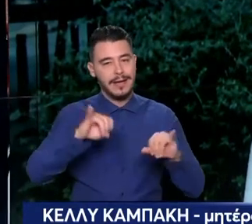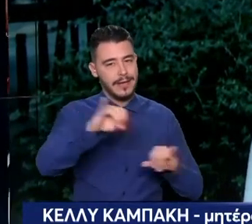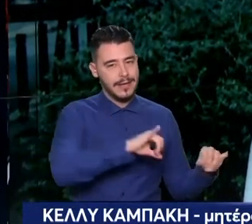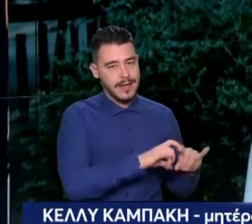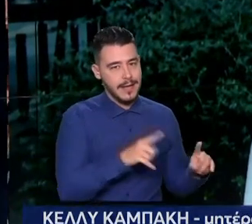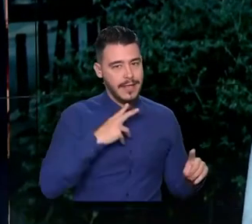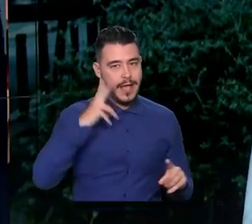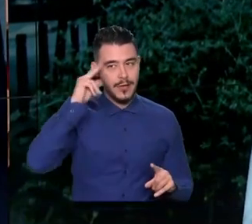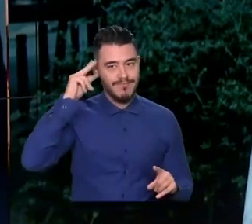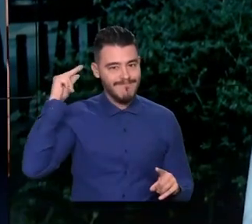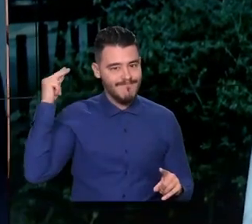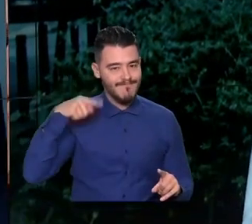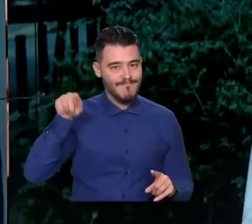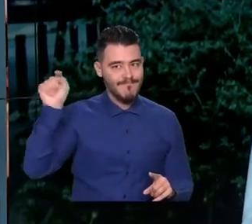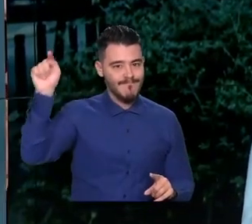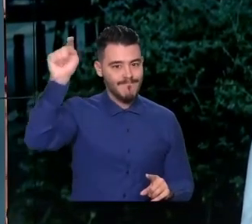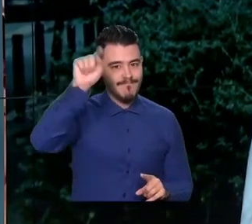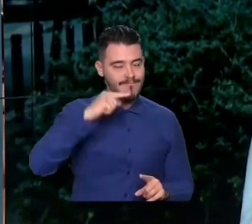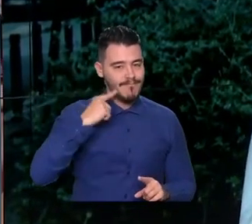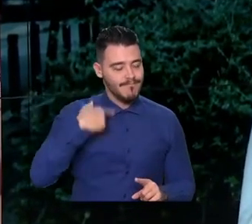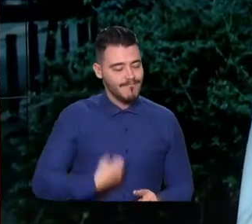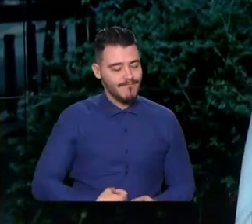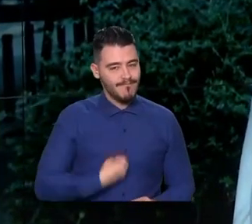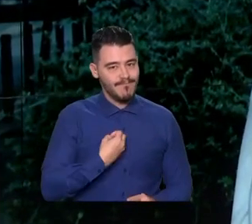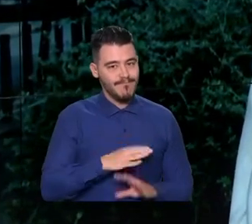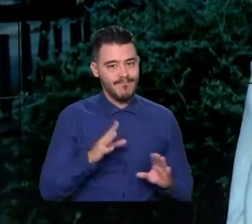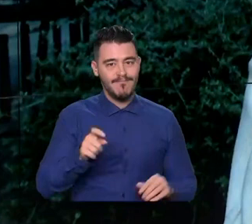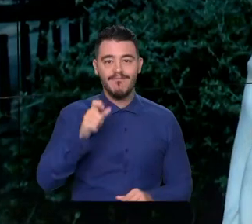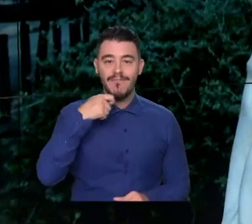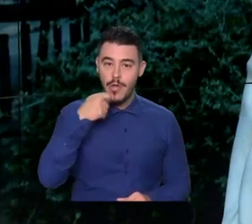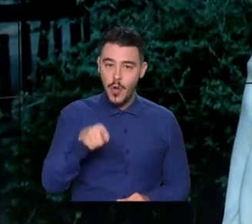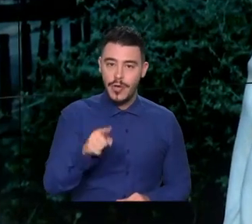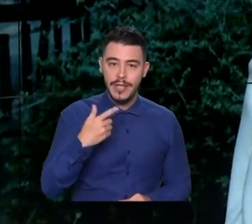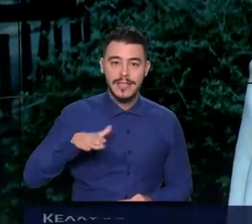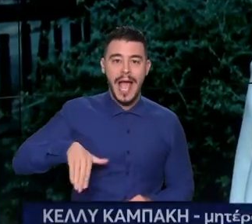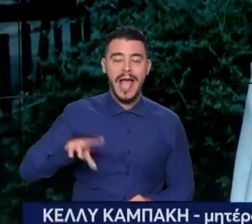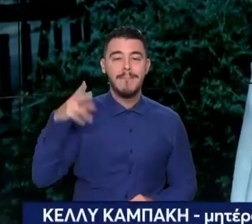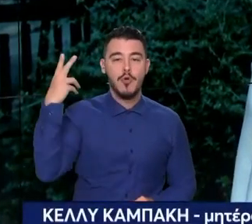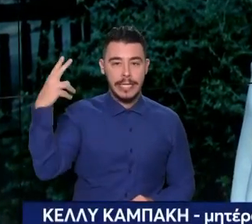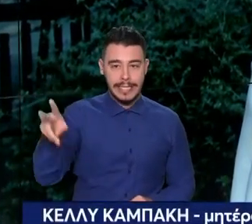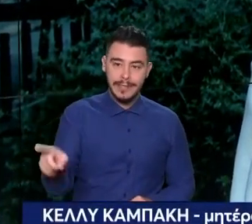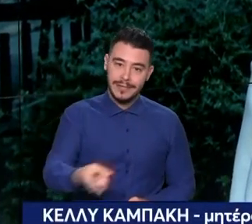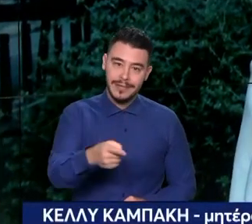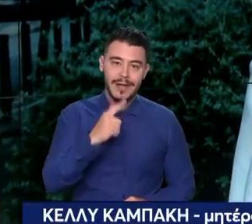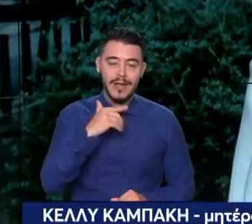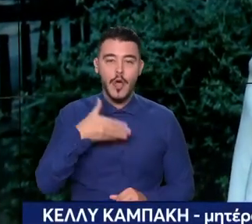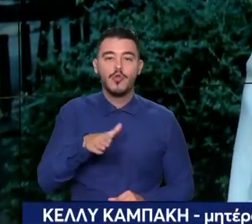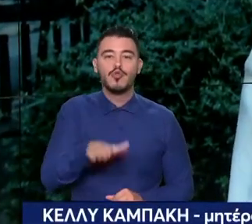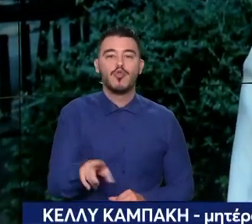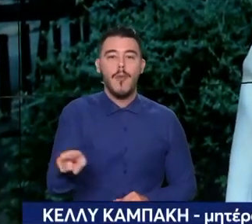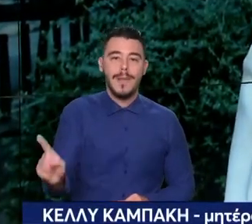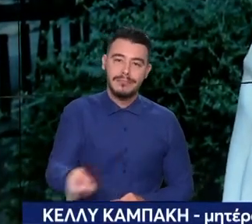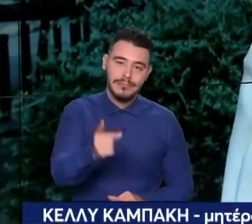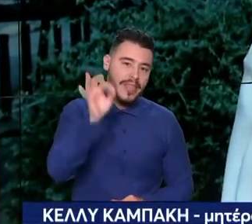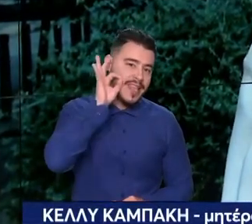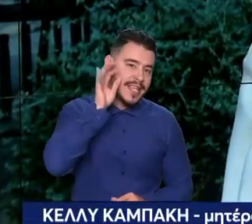διαφορετικά, το νιώθουμε και πιο κοντινά, γιατί αυτή η οικογένεια από την Κρήτη έστειλε ένα κορίτσι να σπουδάσει στη Θεσσαλονίκη. Έτσι. Με όλες τις στερήσεις